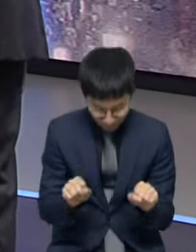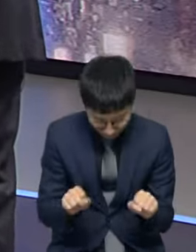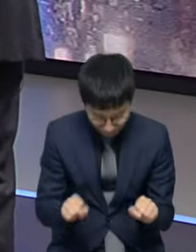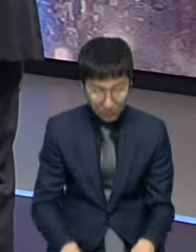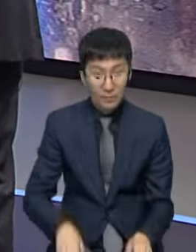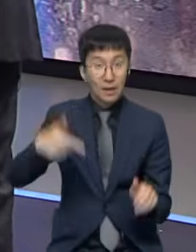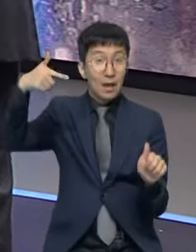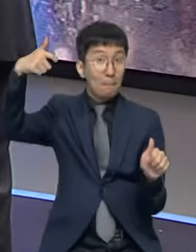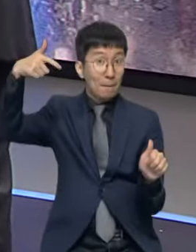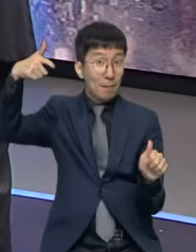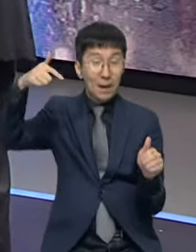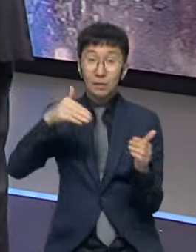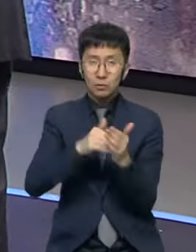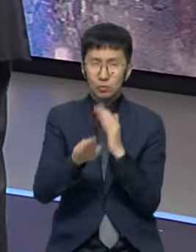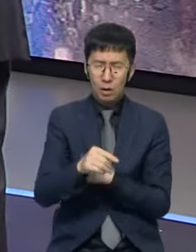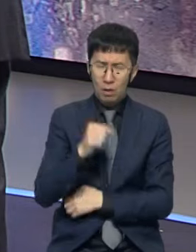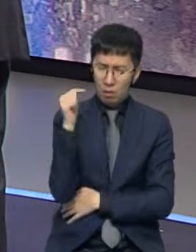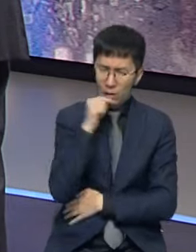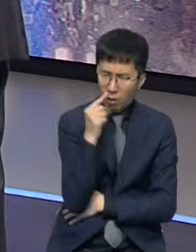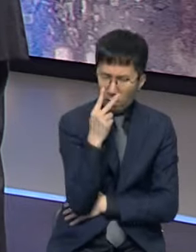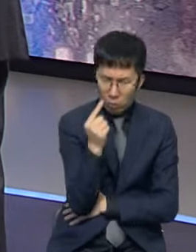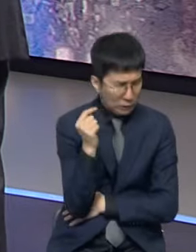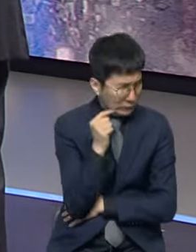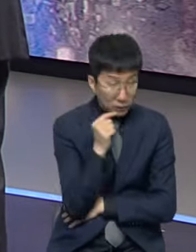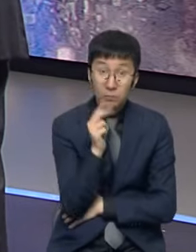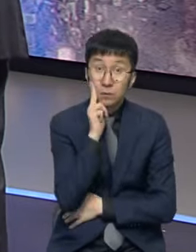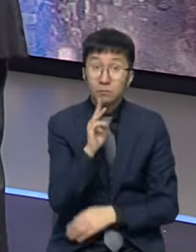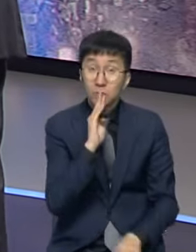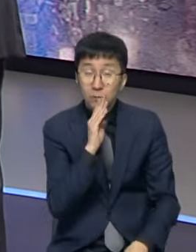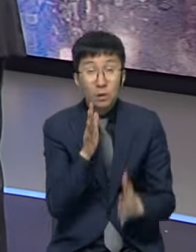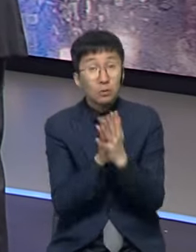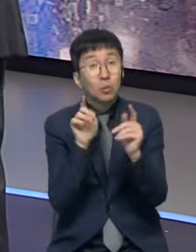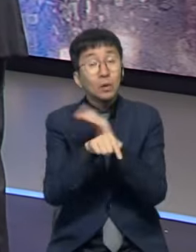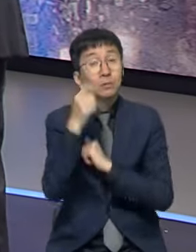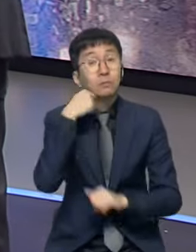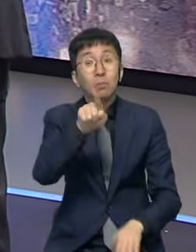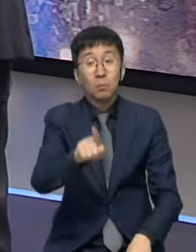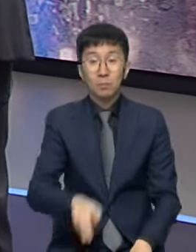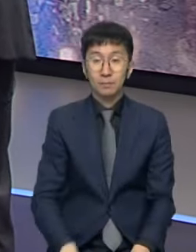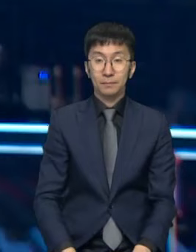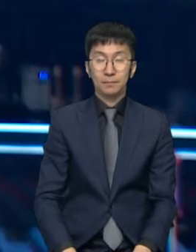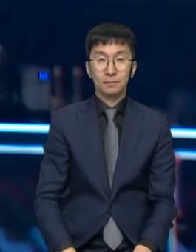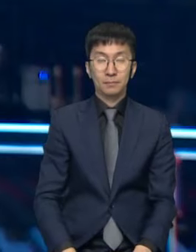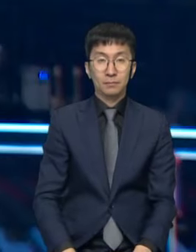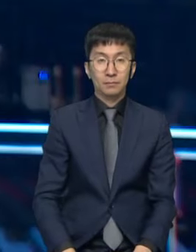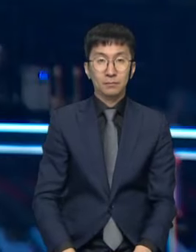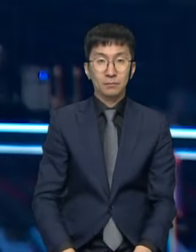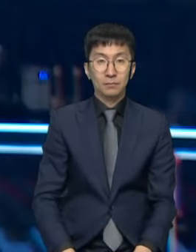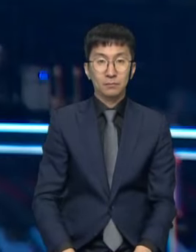사건 때문에 그곳 보안이 엄격해졌다고 하던데 실제 가보니까 어떻던가요?